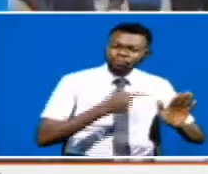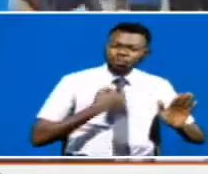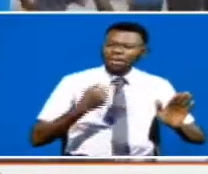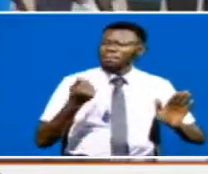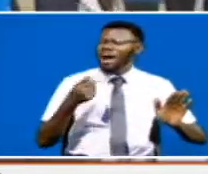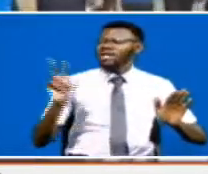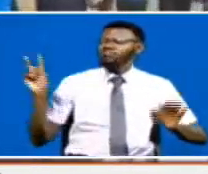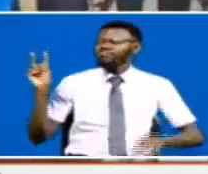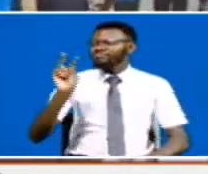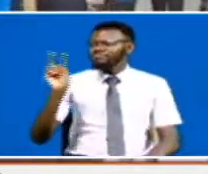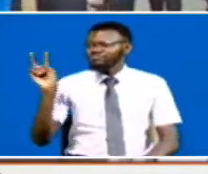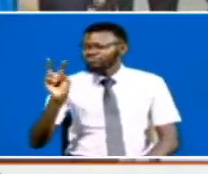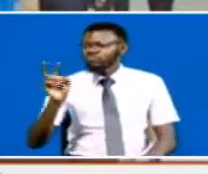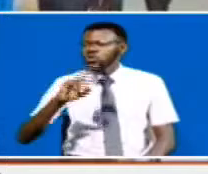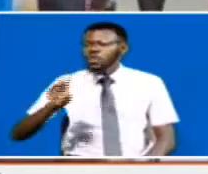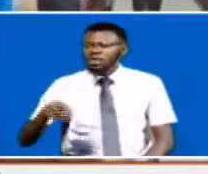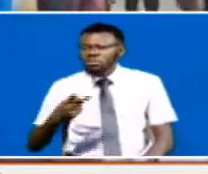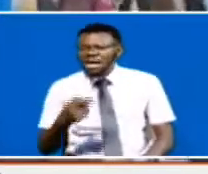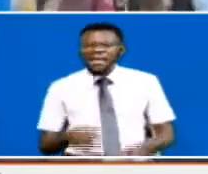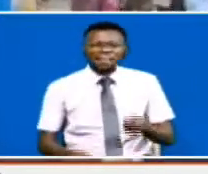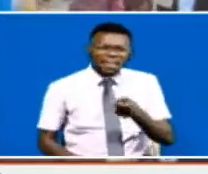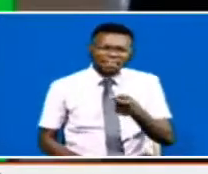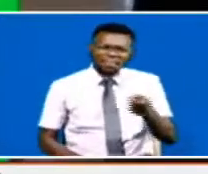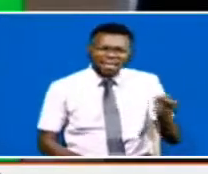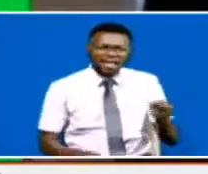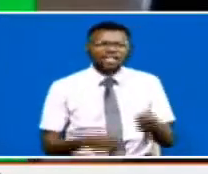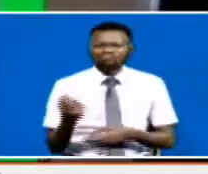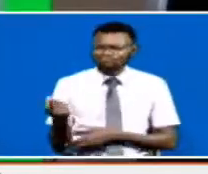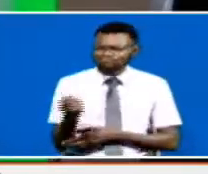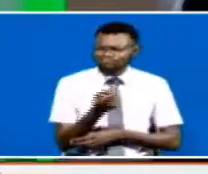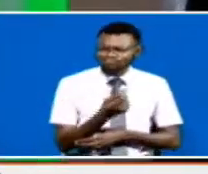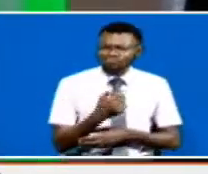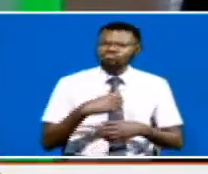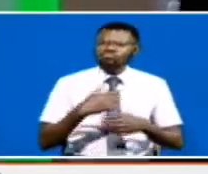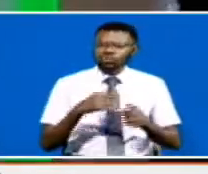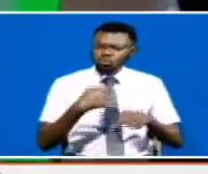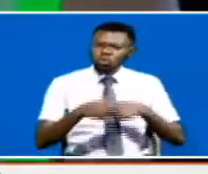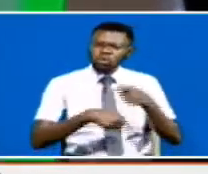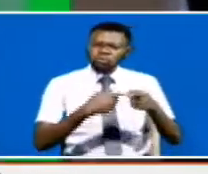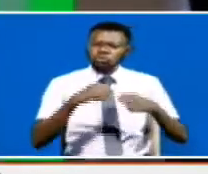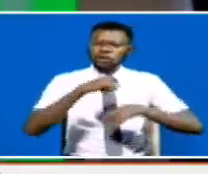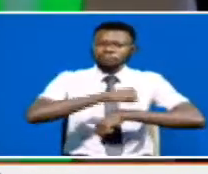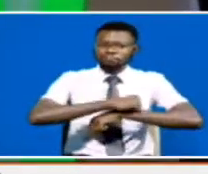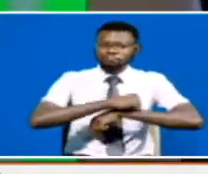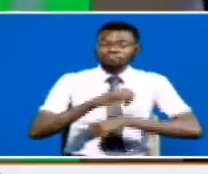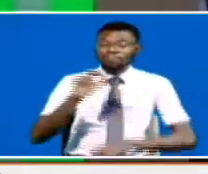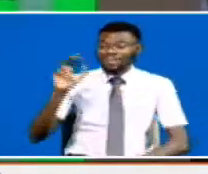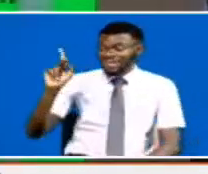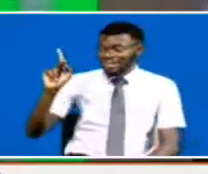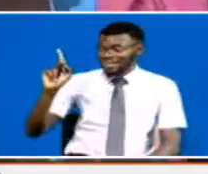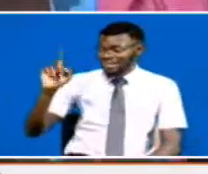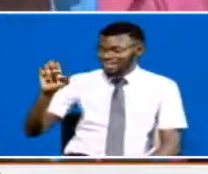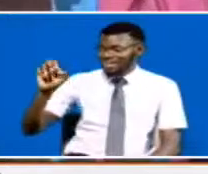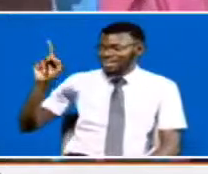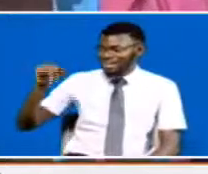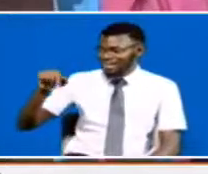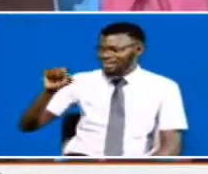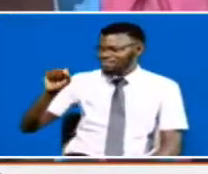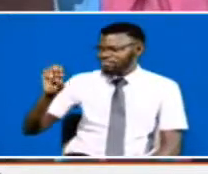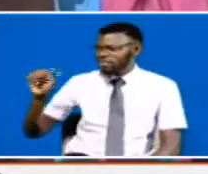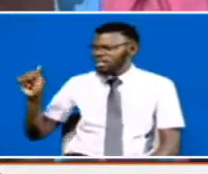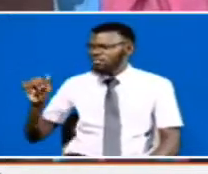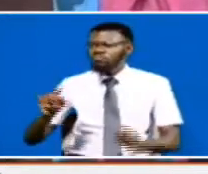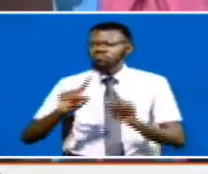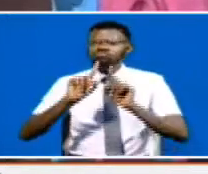pesa, tukipata shilingi 2000, waache tupeane na watoto waendelee kusoma. Watahiniwa wakepsea kufikia sasa hawajapokea matokeo yao.